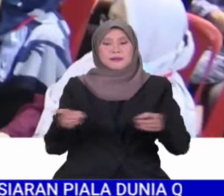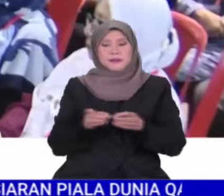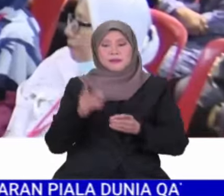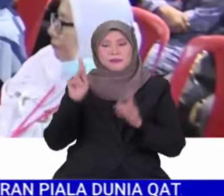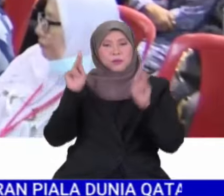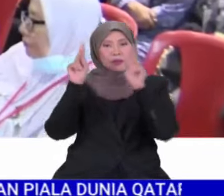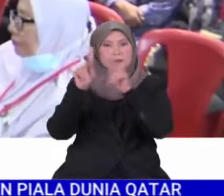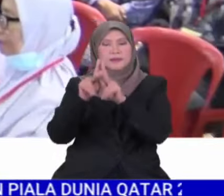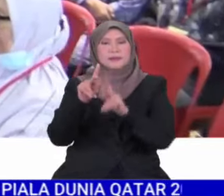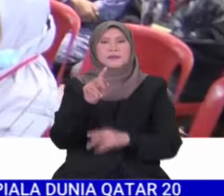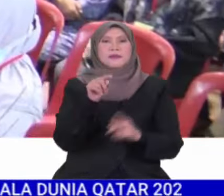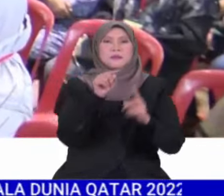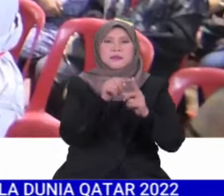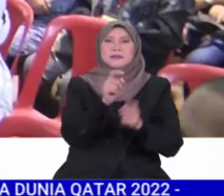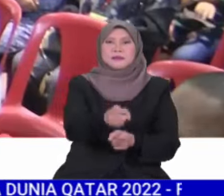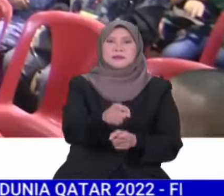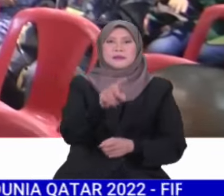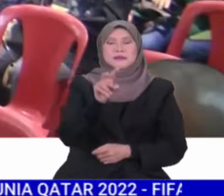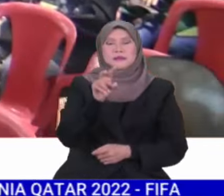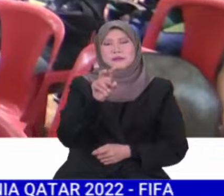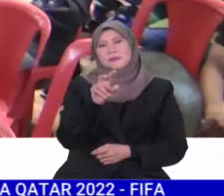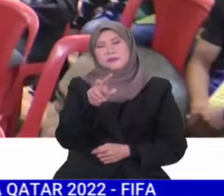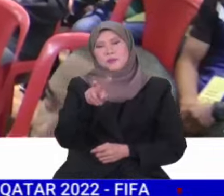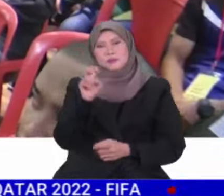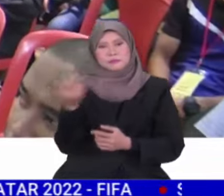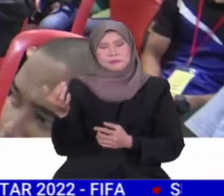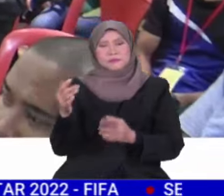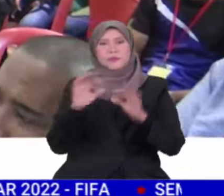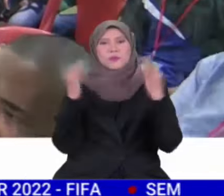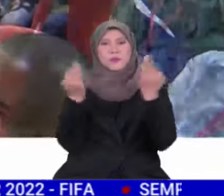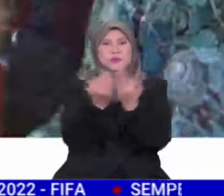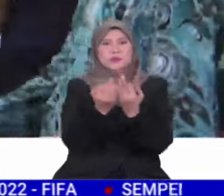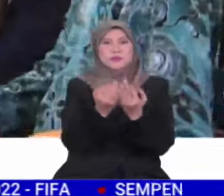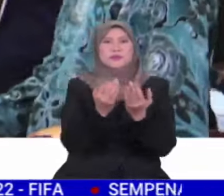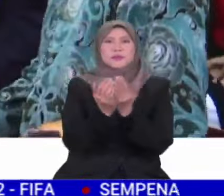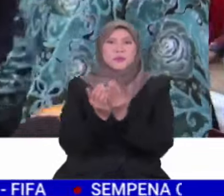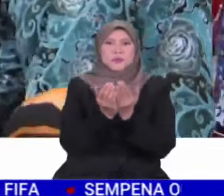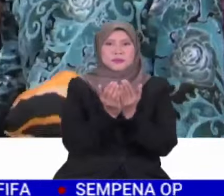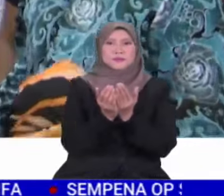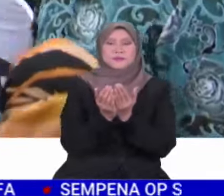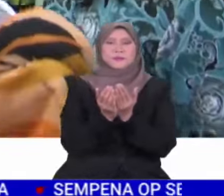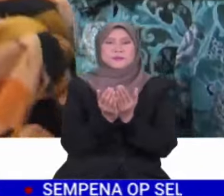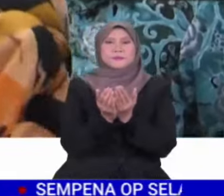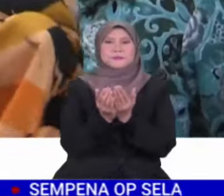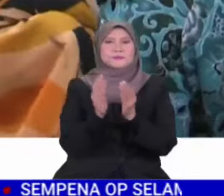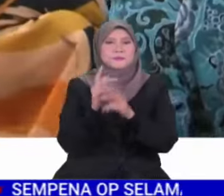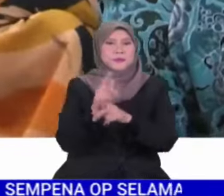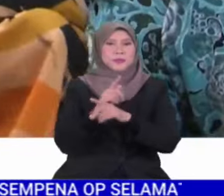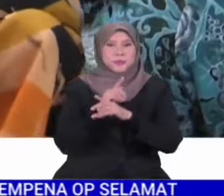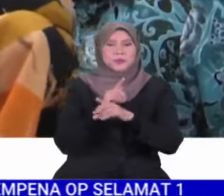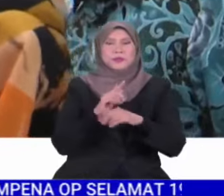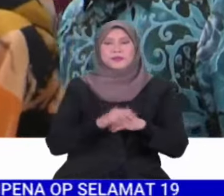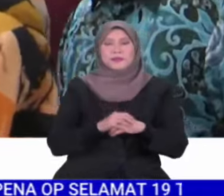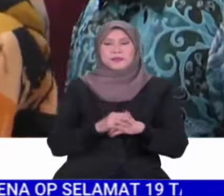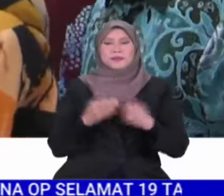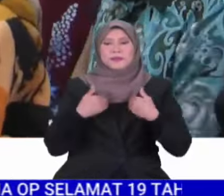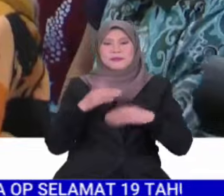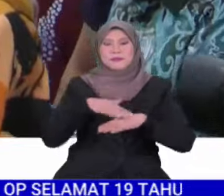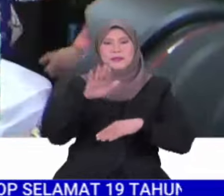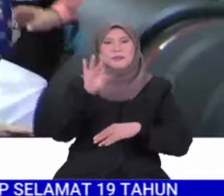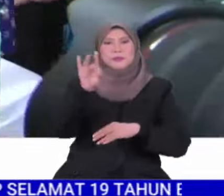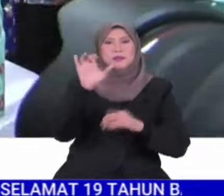Kuantan kepada 206 ketua isi rumah KIR di Sekolah Kebangsaan Pelindung. Secara keseluruhan, terdapat lebih